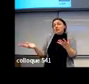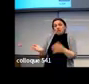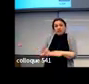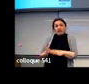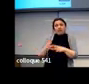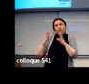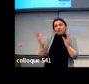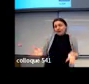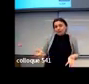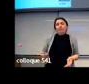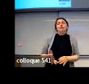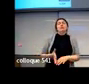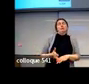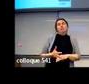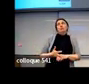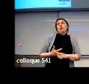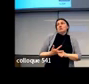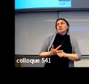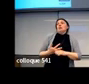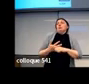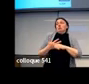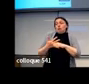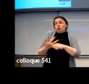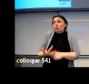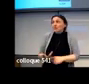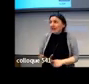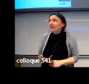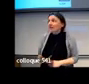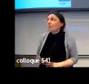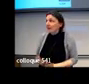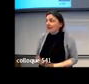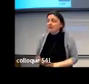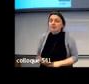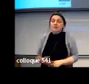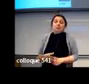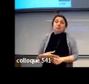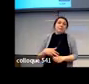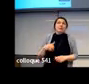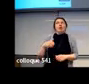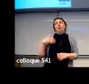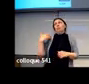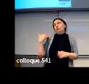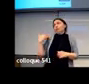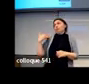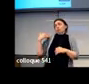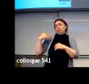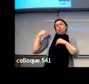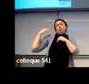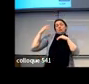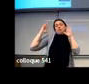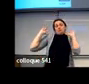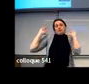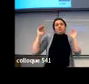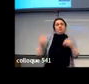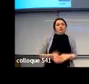ben, dans le cas de la GDR, dans le milieu francophone, il y en a plusieurs, c'est le dossier à temps plein. Donc, moi, c'est un portfolio, un dossier parmi